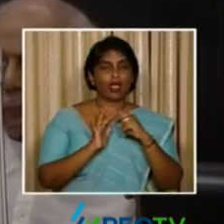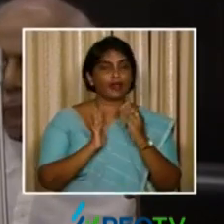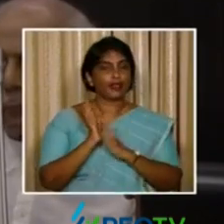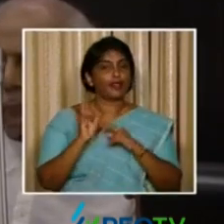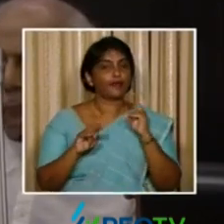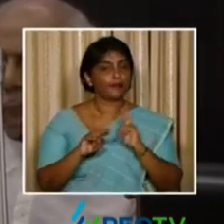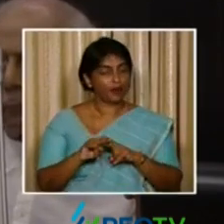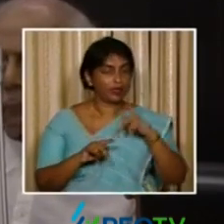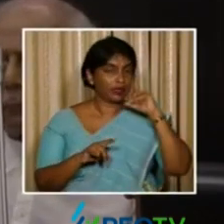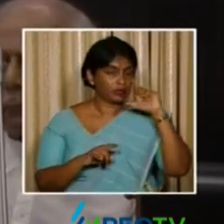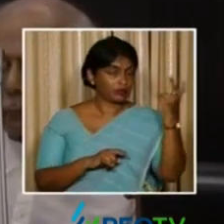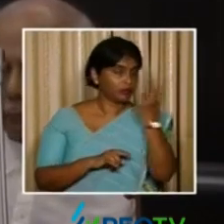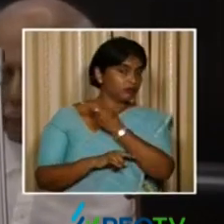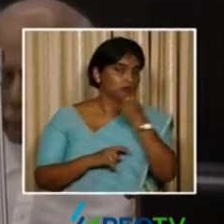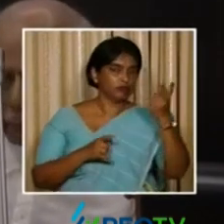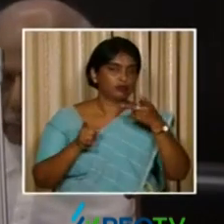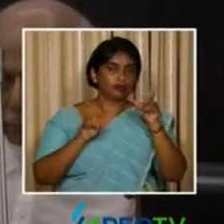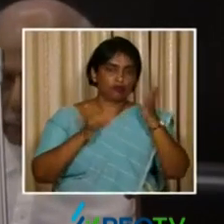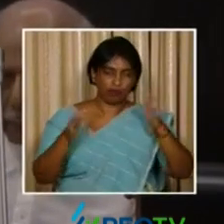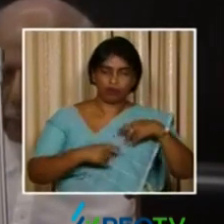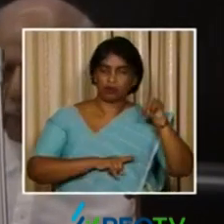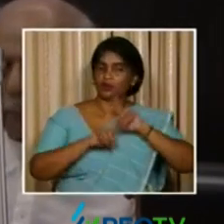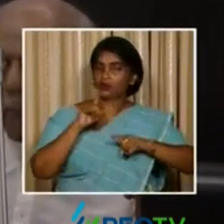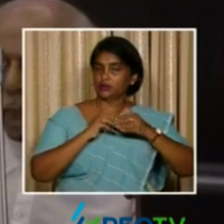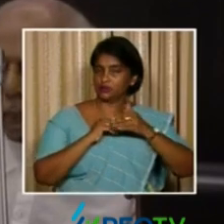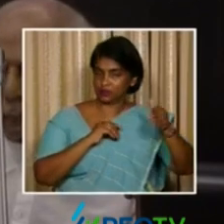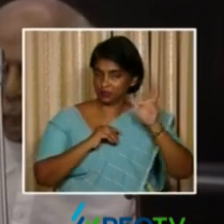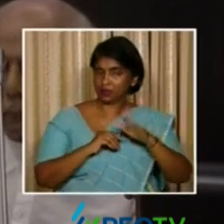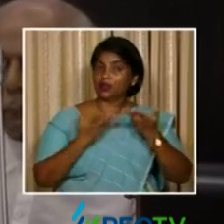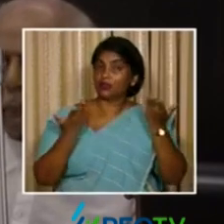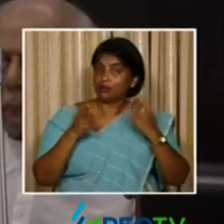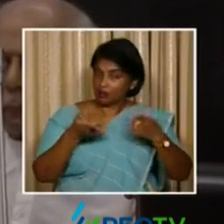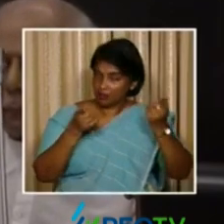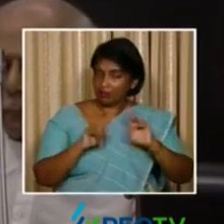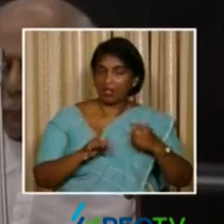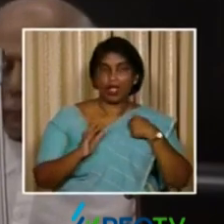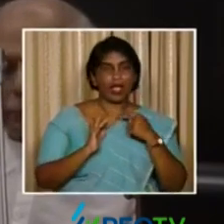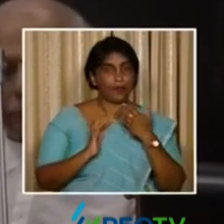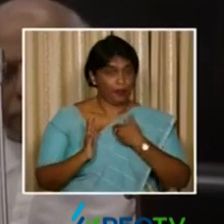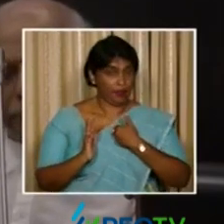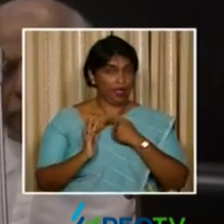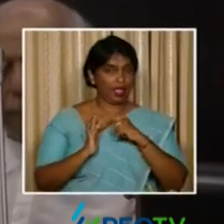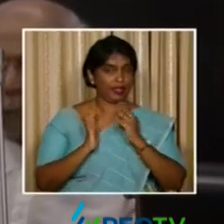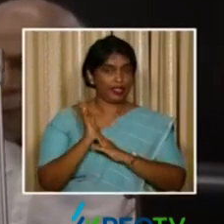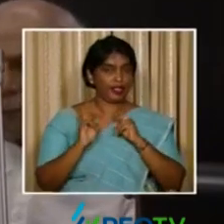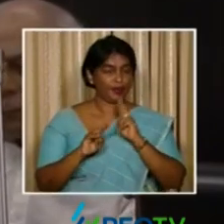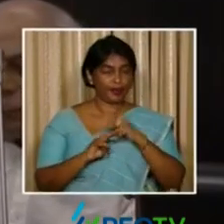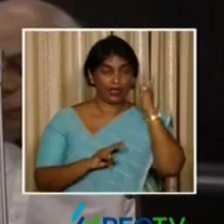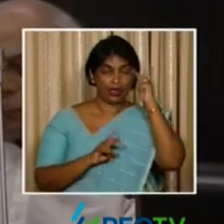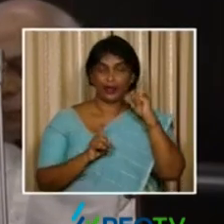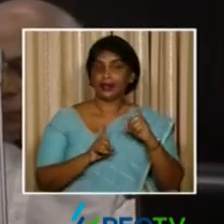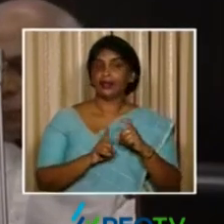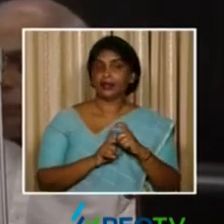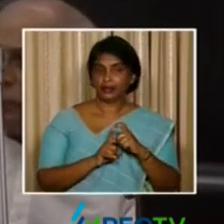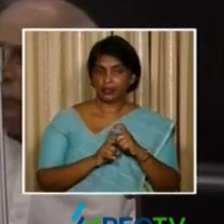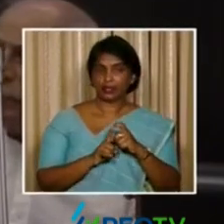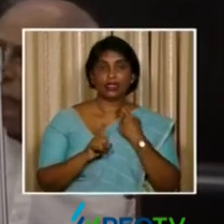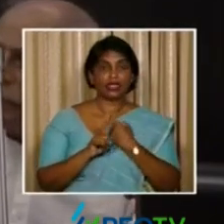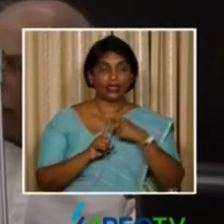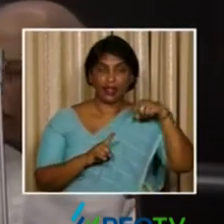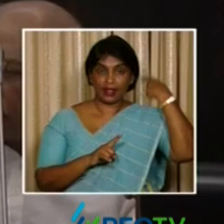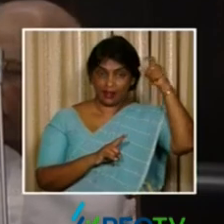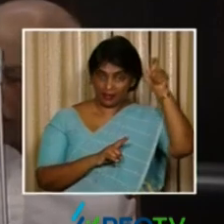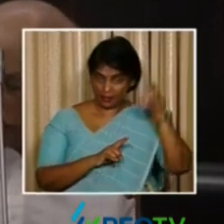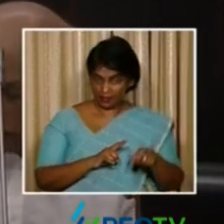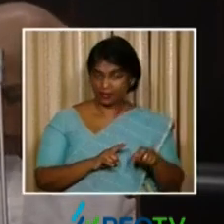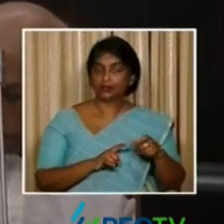விநியோகம், விவசாயிகளுக்கு உரம், சமுர்த்தி பயனாளிகளுக்கு மேலதிக நிதி வழங்குதல் என்பவற்றுக்காக அரசாங்கம் பல்வேறு நடவடிக்கைகளை